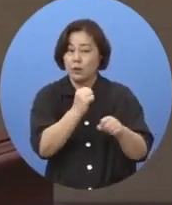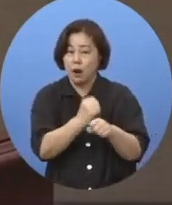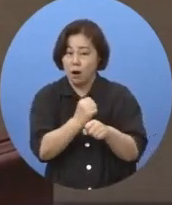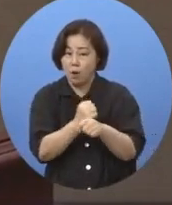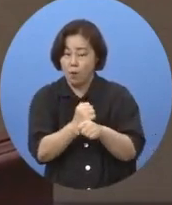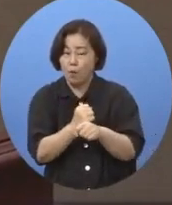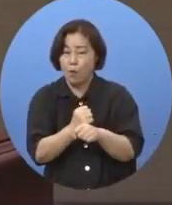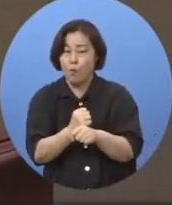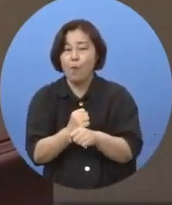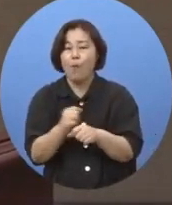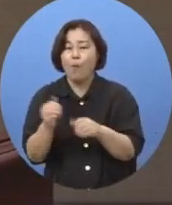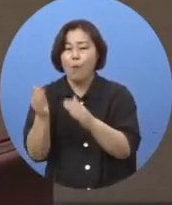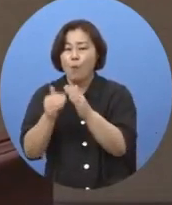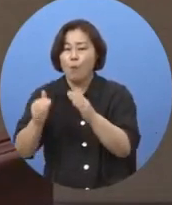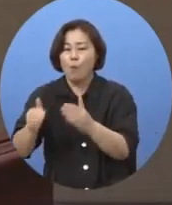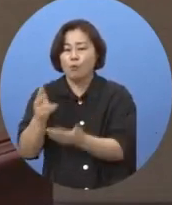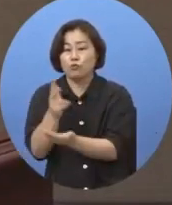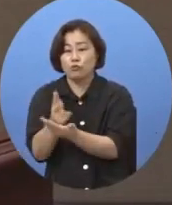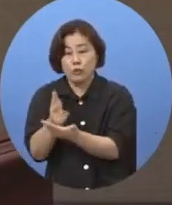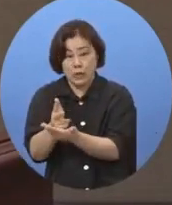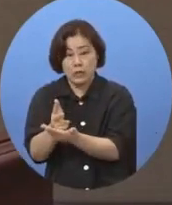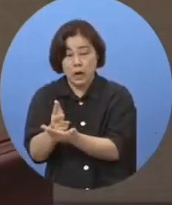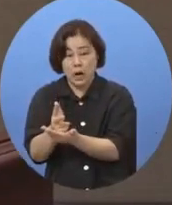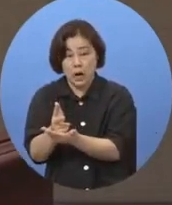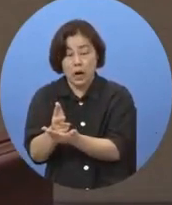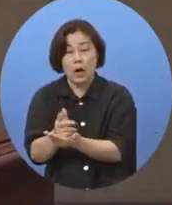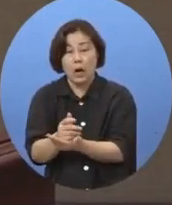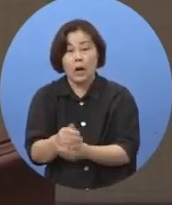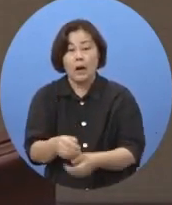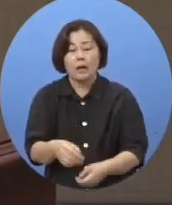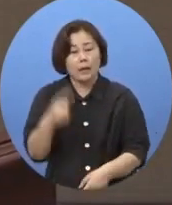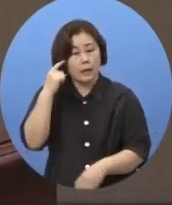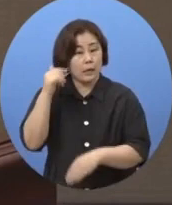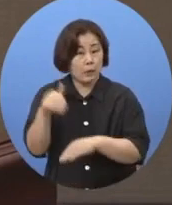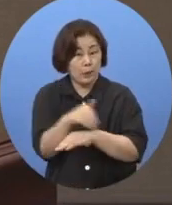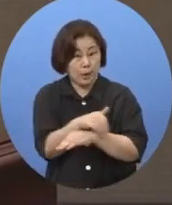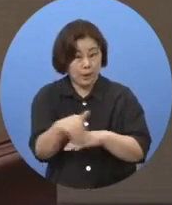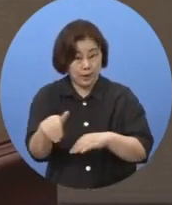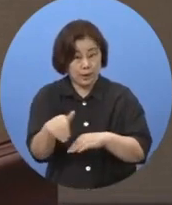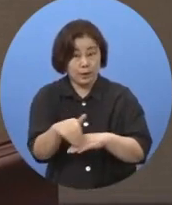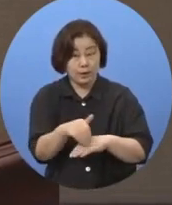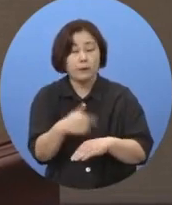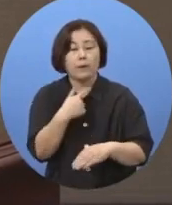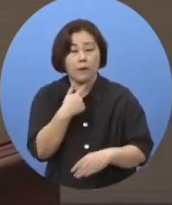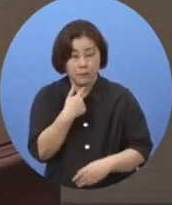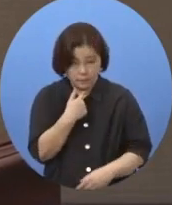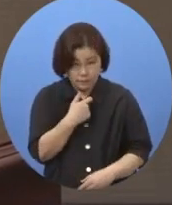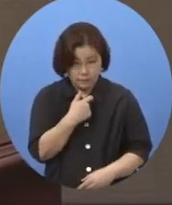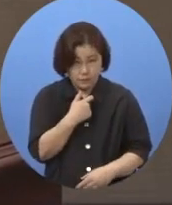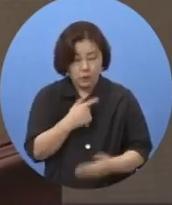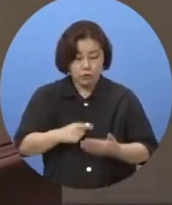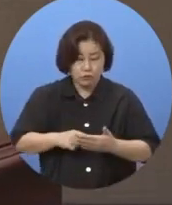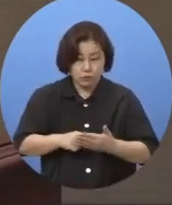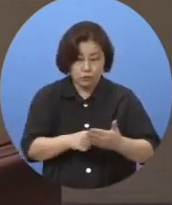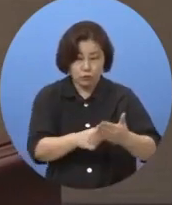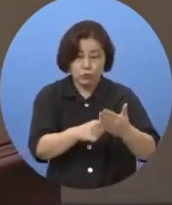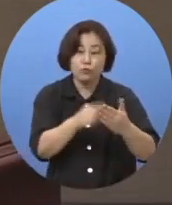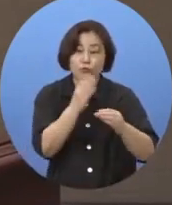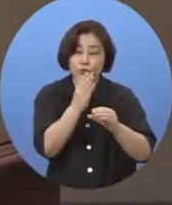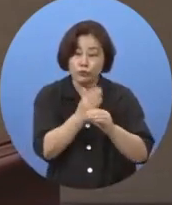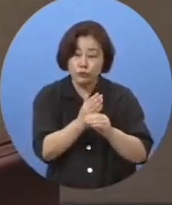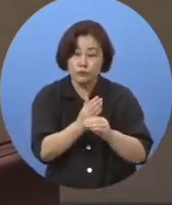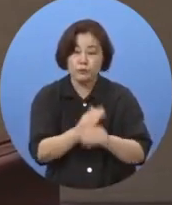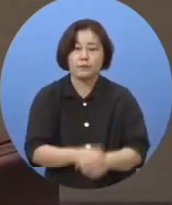등 복합 시설을 건립하는 공공 주택복합과 사업을 추진하기 시작했습니다